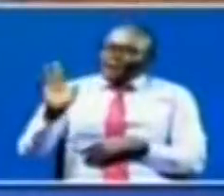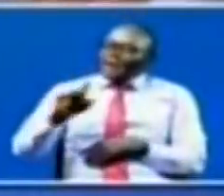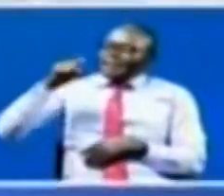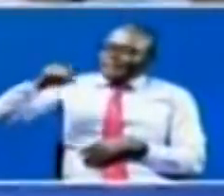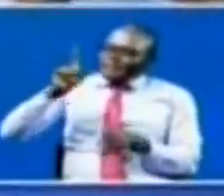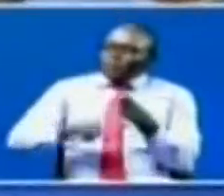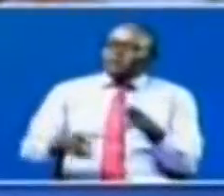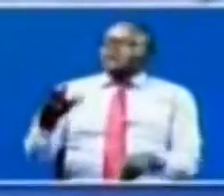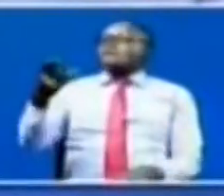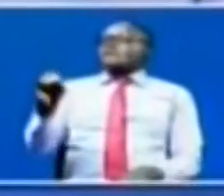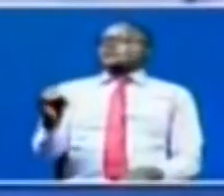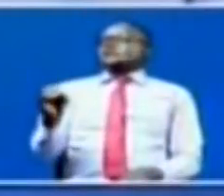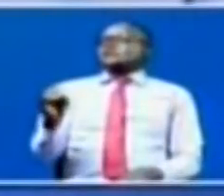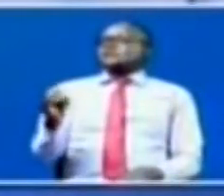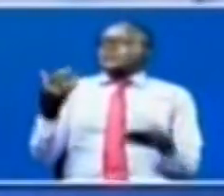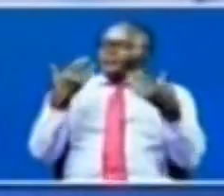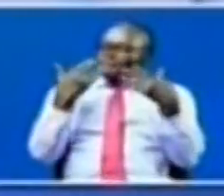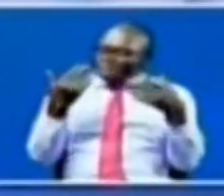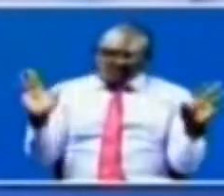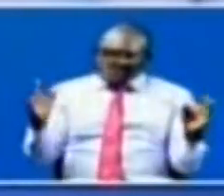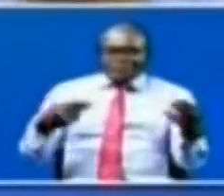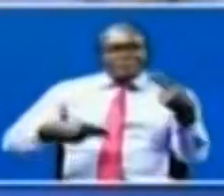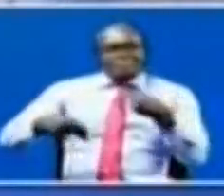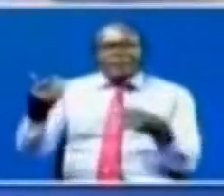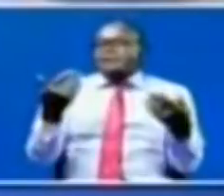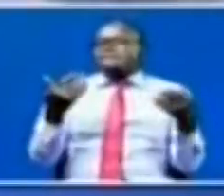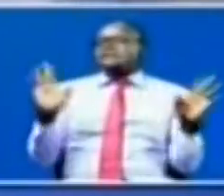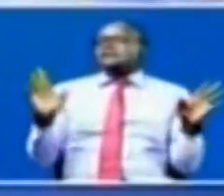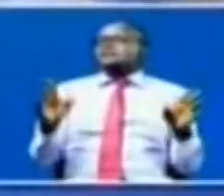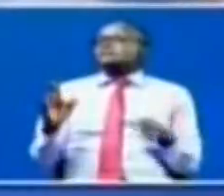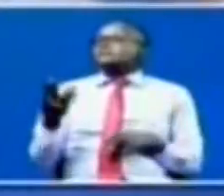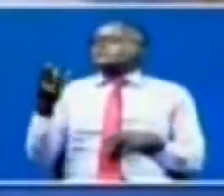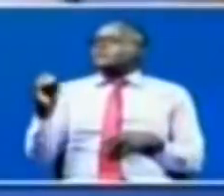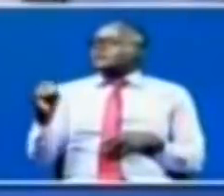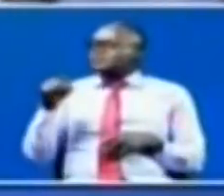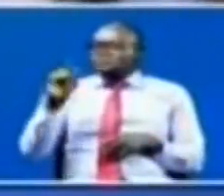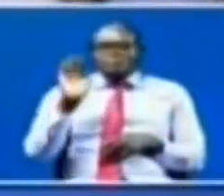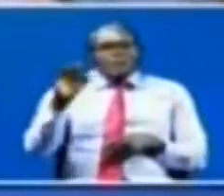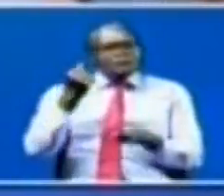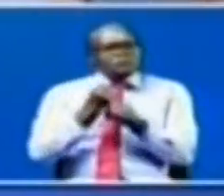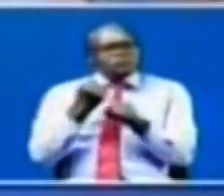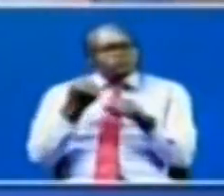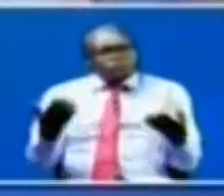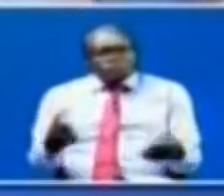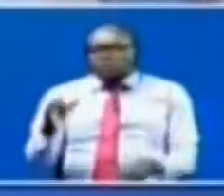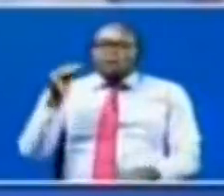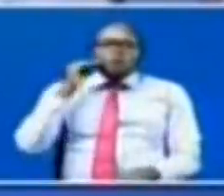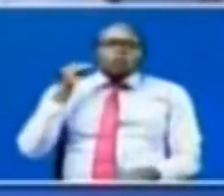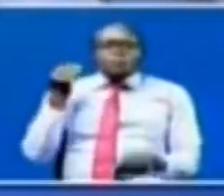unataka 240 bob. Sasa tumemaliza deni ya Orbit. Sasa tuonge, uniambie unafanyaga nini, kwenu ni wapi.